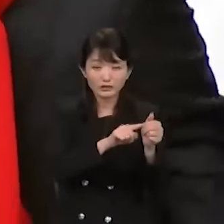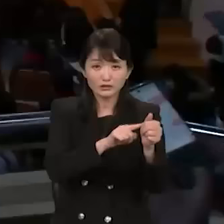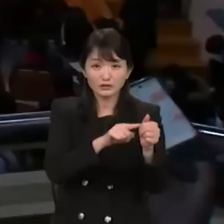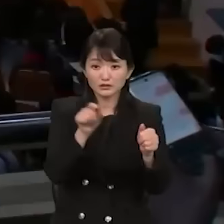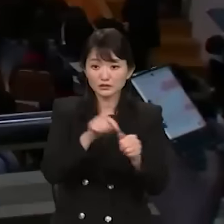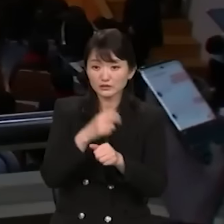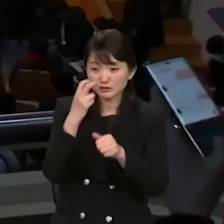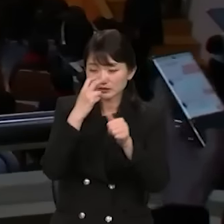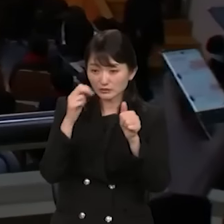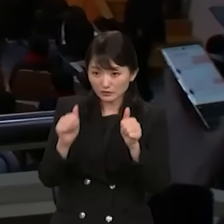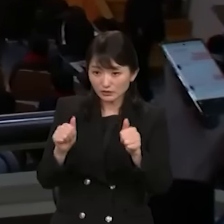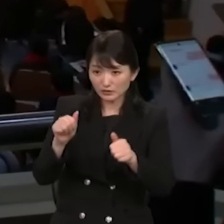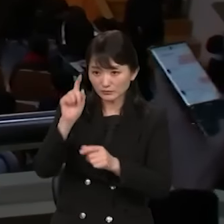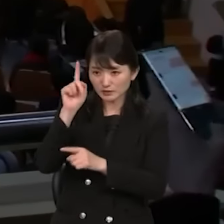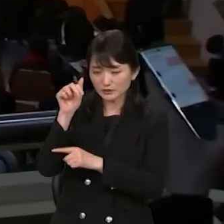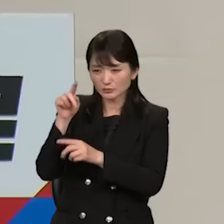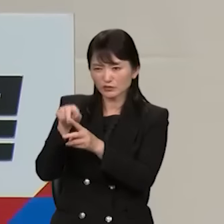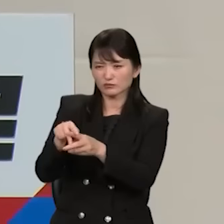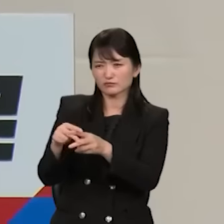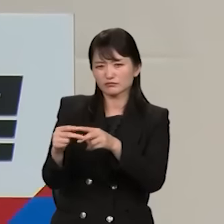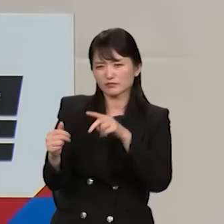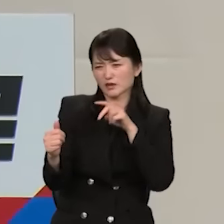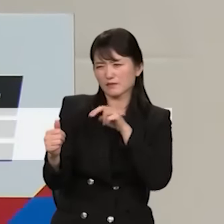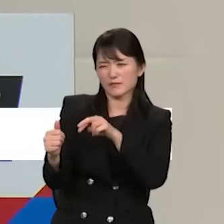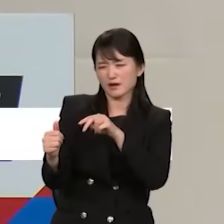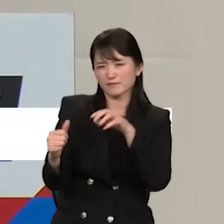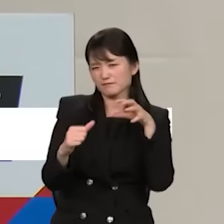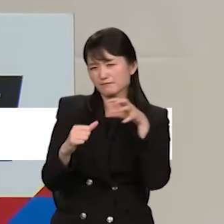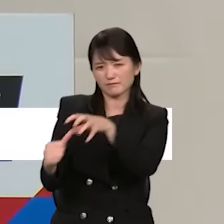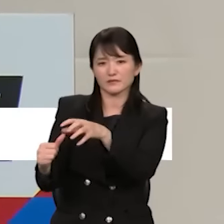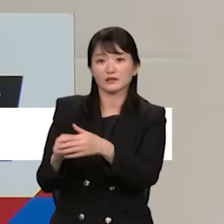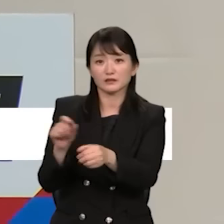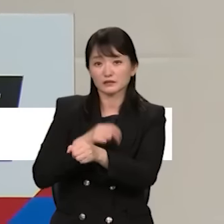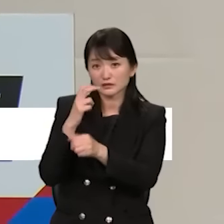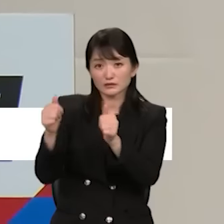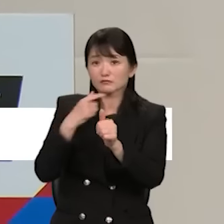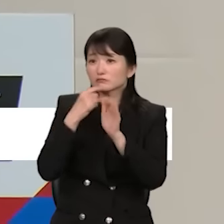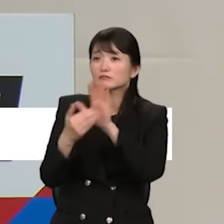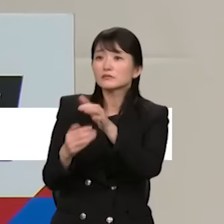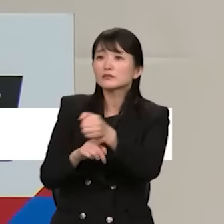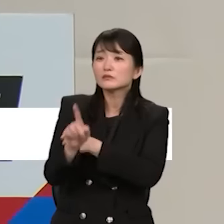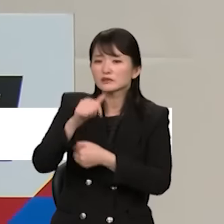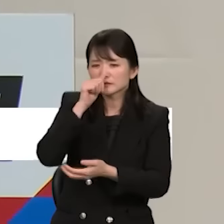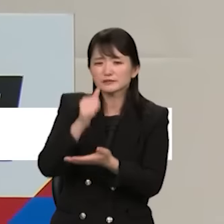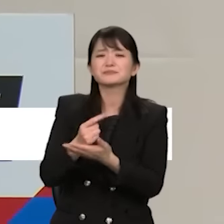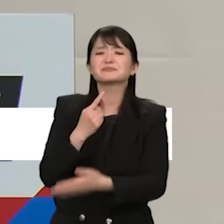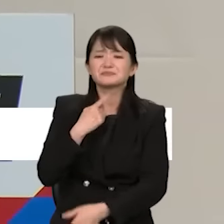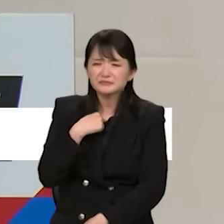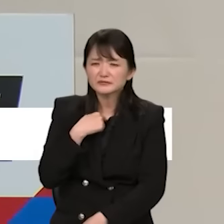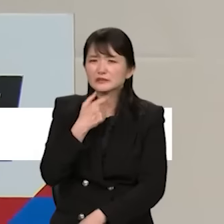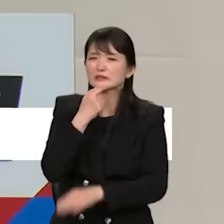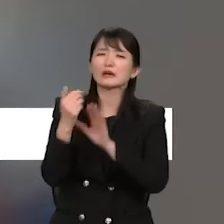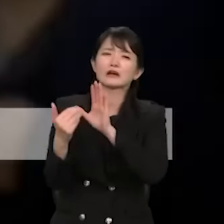당시 민주당 후보를 몰아세웠습니다. 특검을 왜 거부합니까? 죄 졌으니까 거부하는